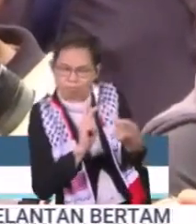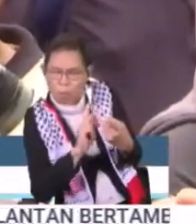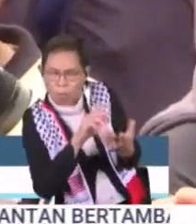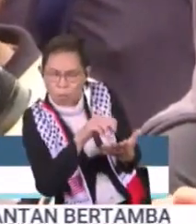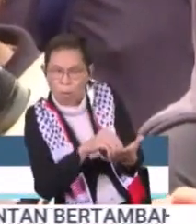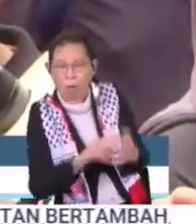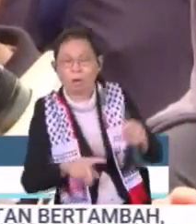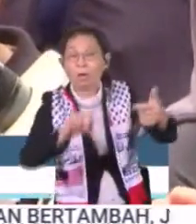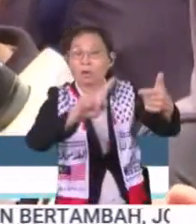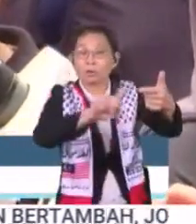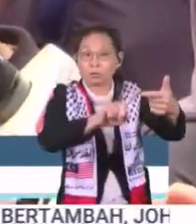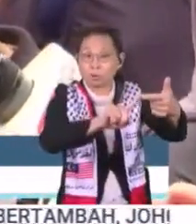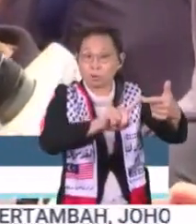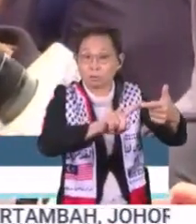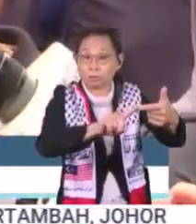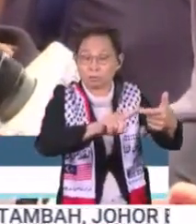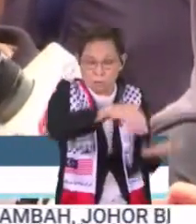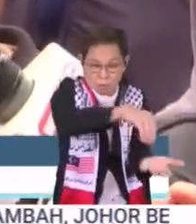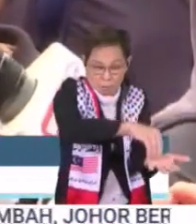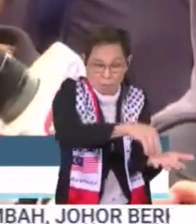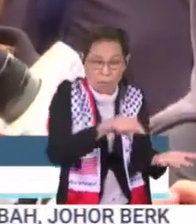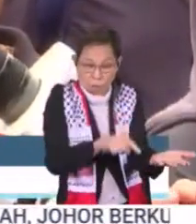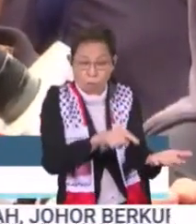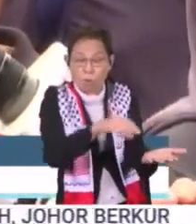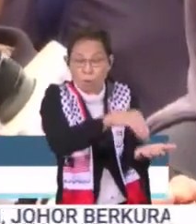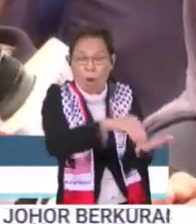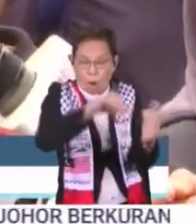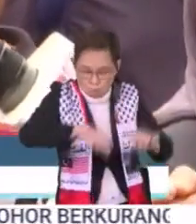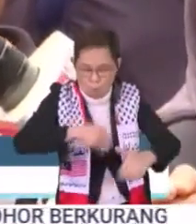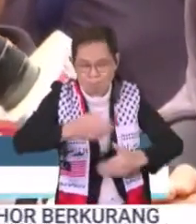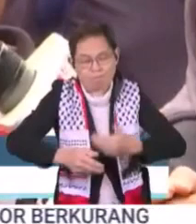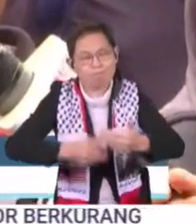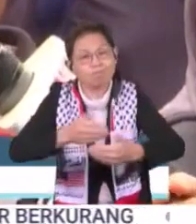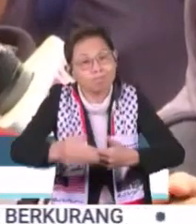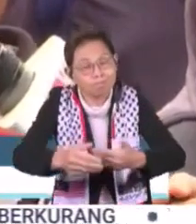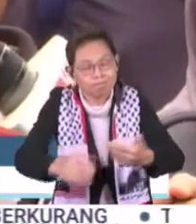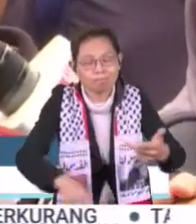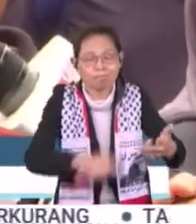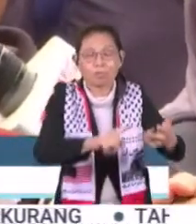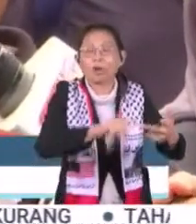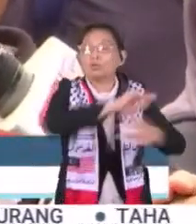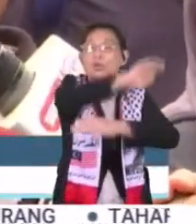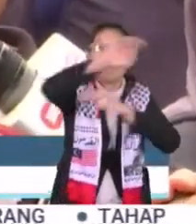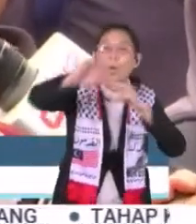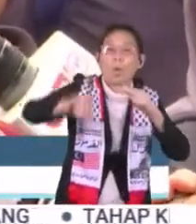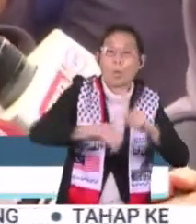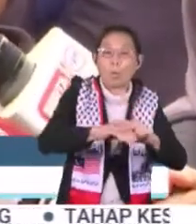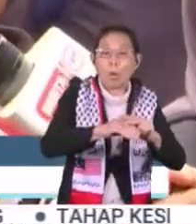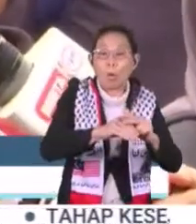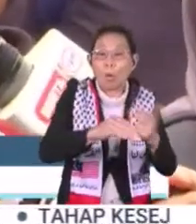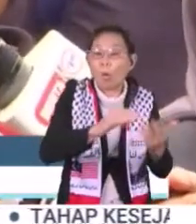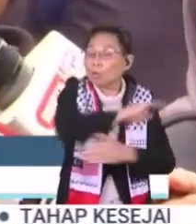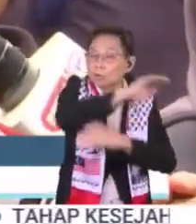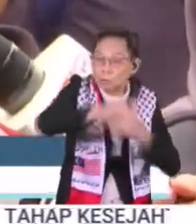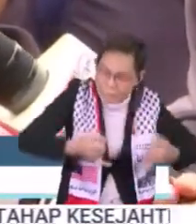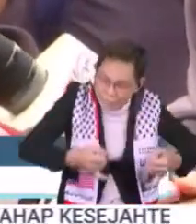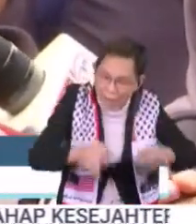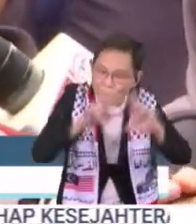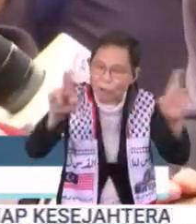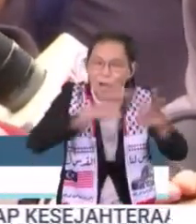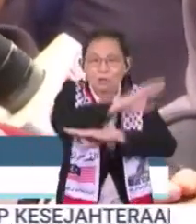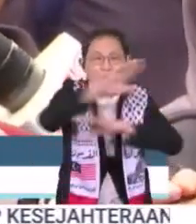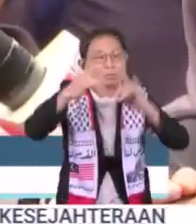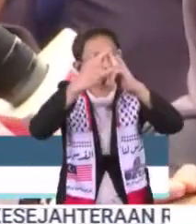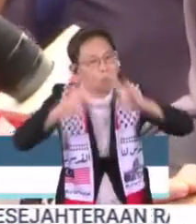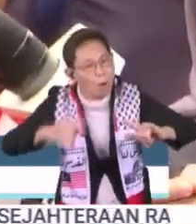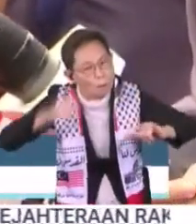tempat tersebut yang memang boleh dimajukan. Ketiga, semua kemudahan awam yang wajib disediakan di